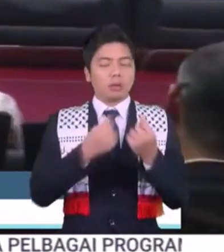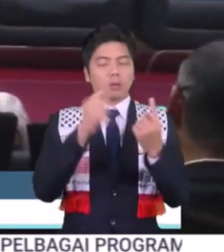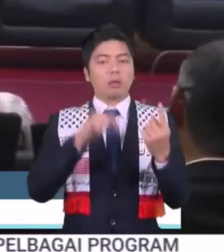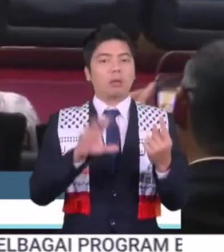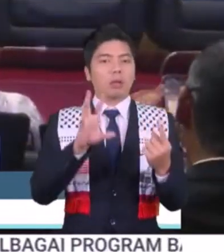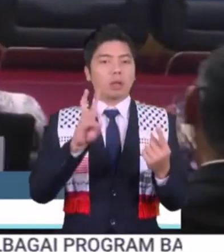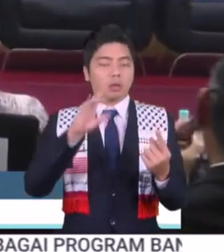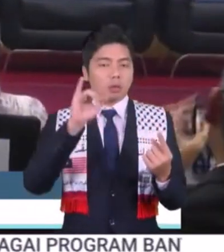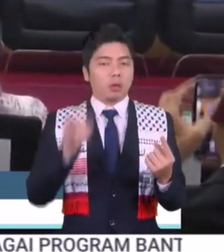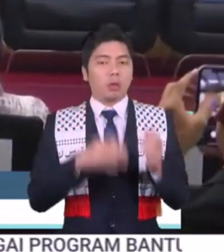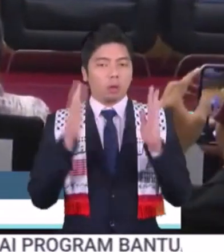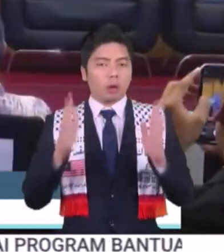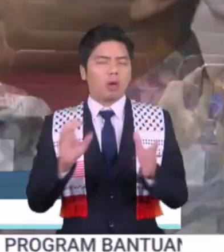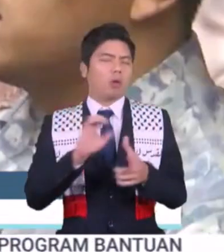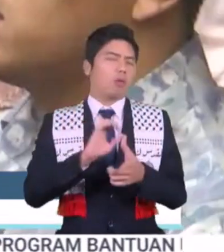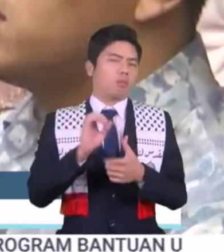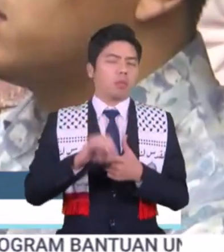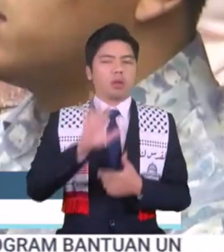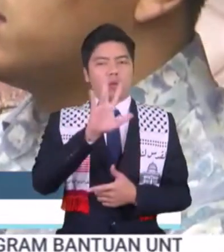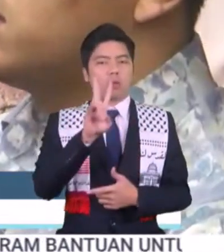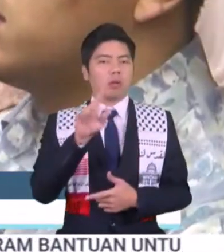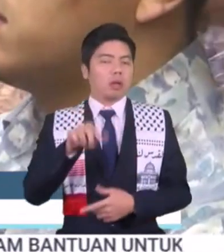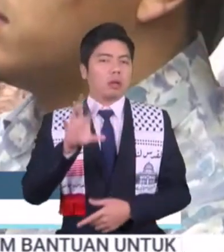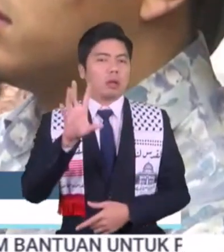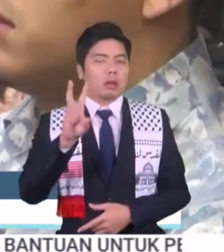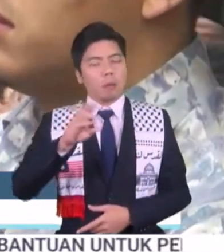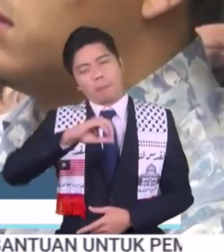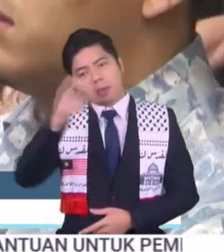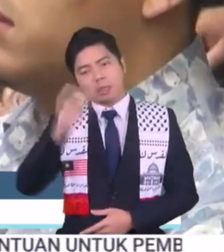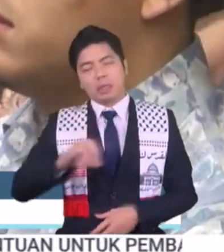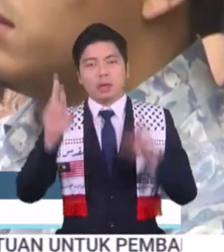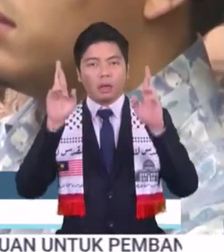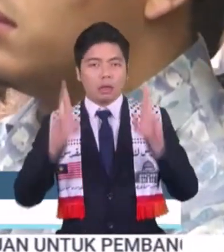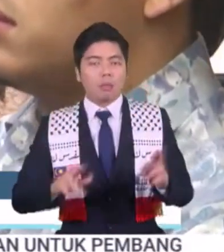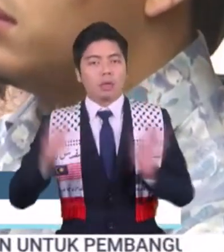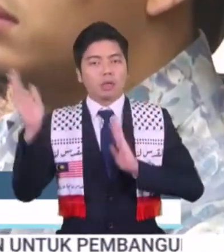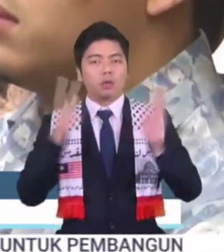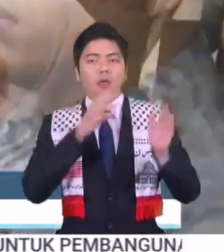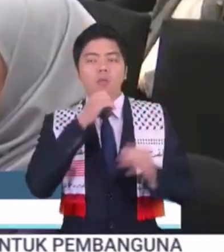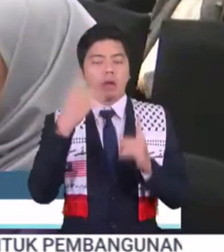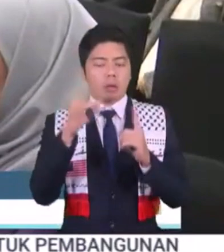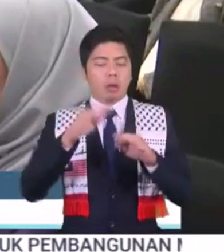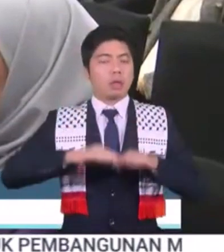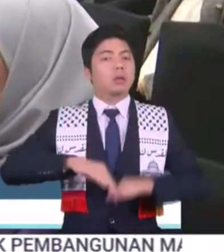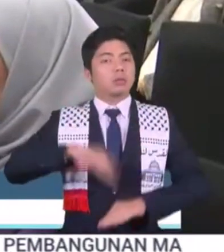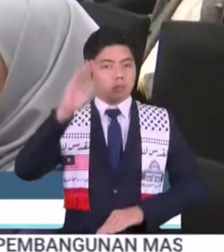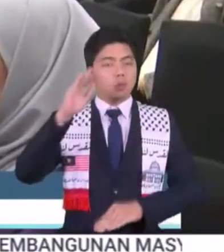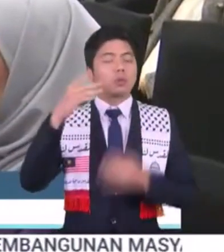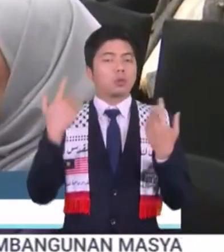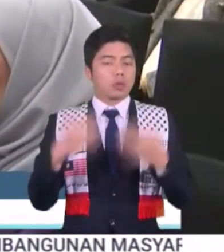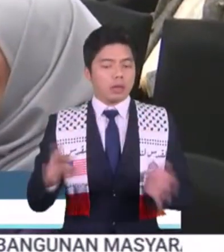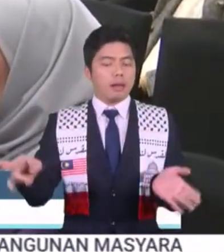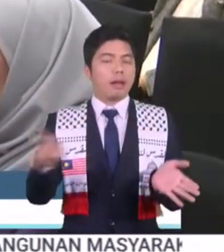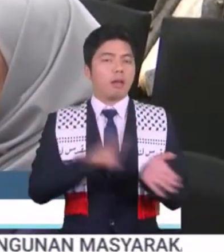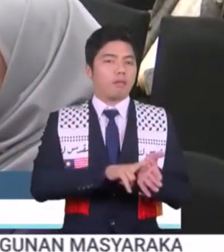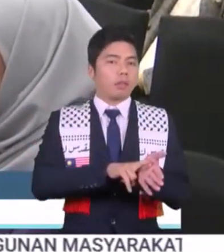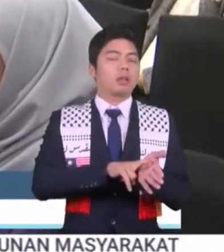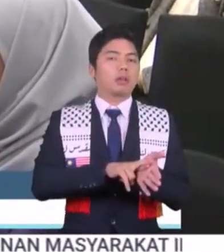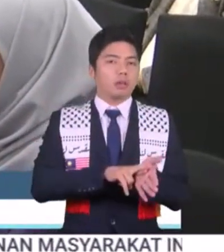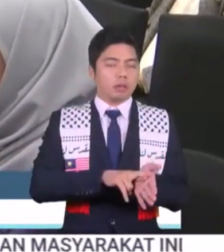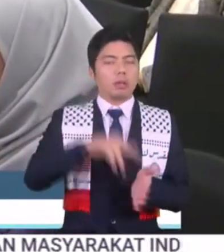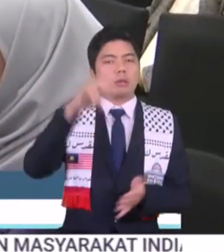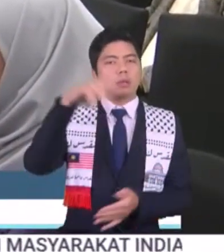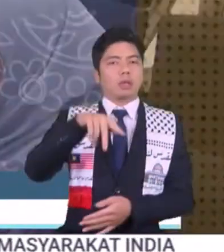juta individu atau 52.6% rakyat Malaysia berumur 18 tahun ke atas telah berdaftar dengan